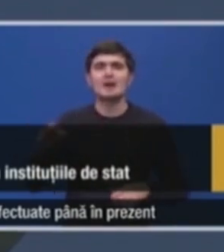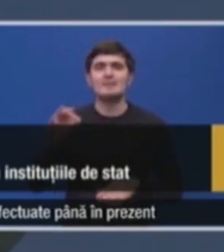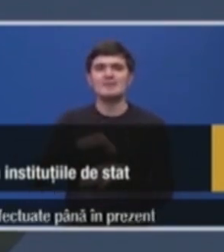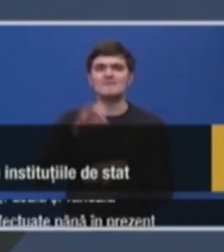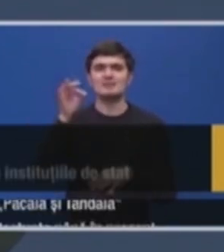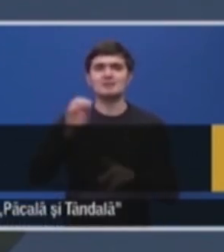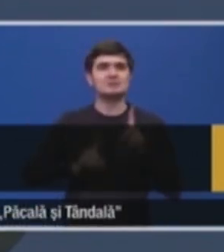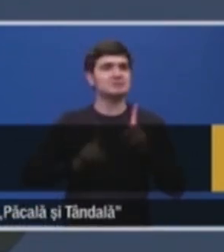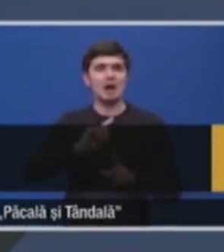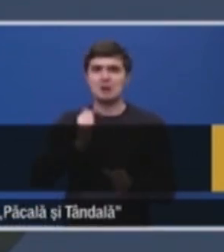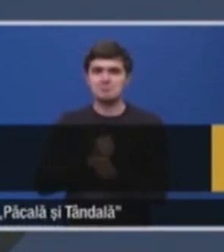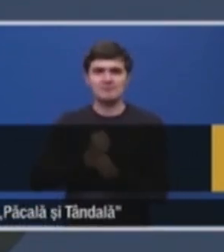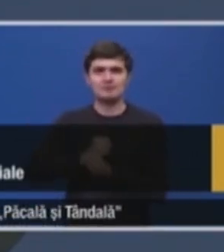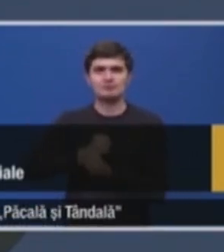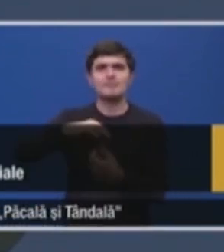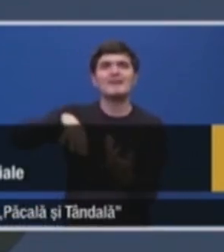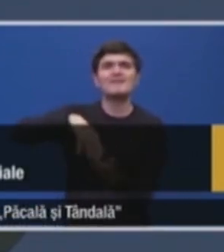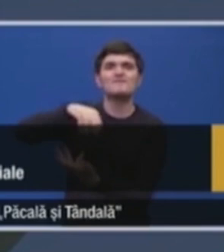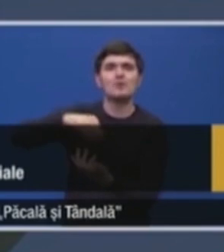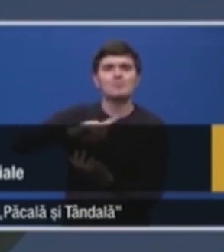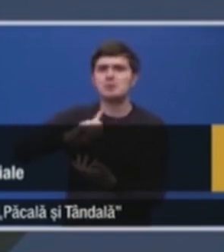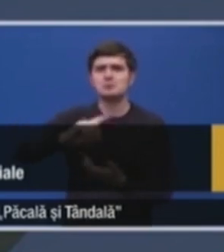reforme substanțiale nu va trece